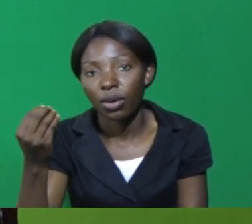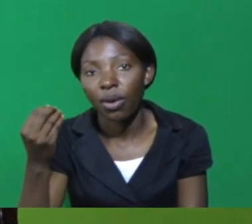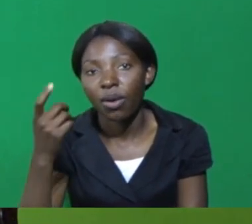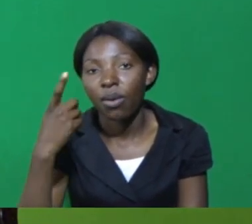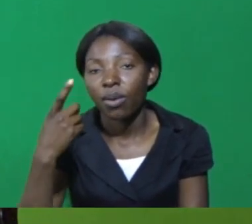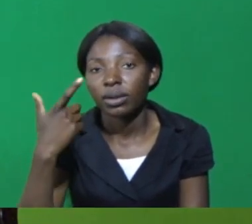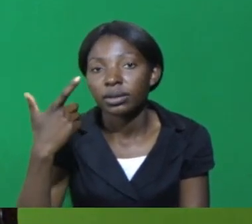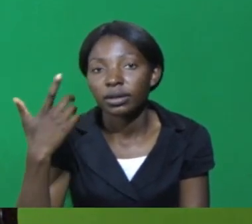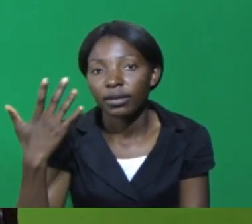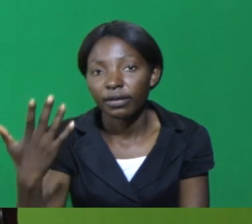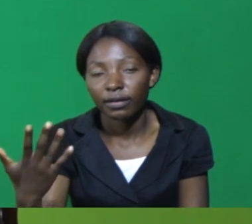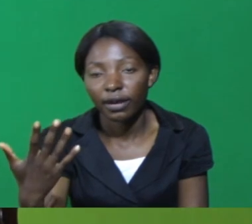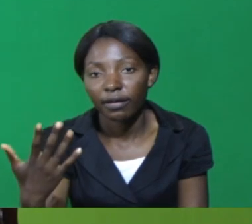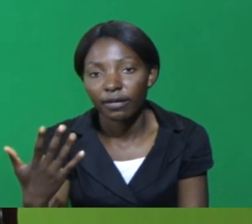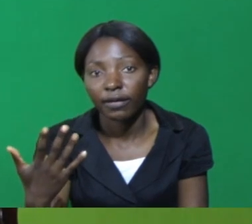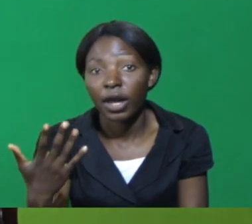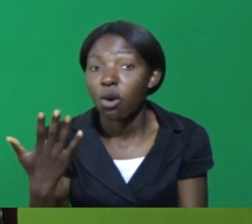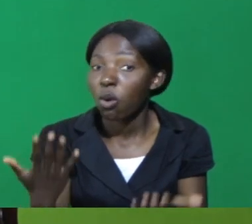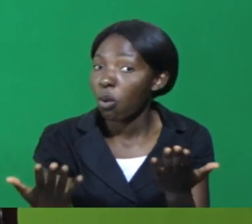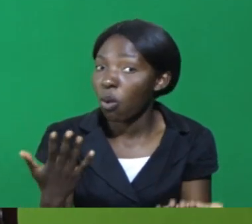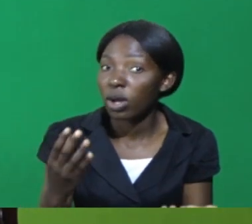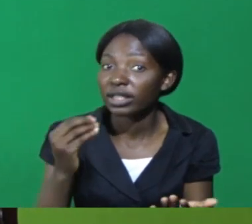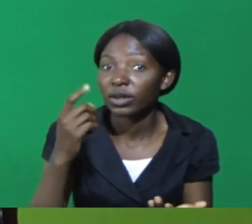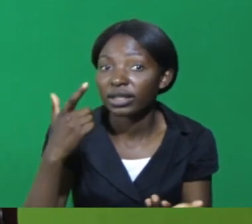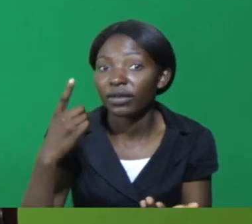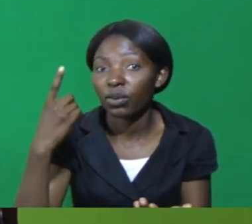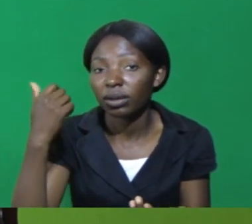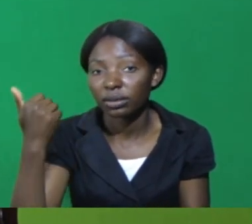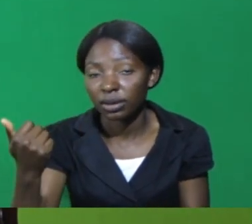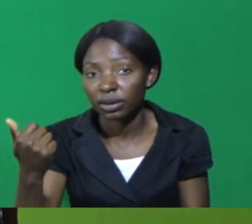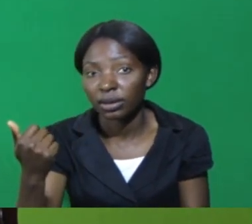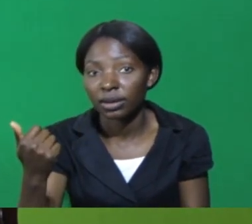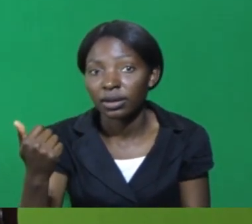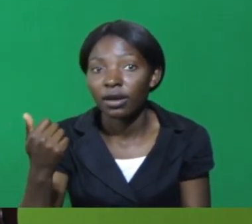460 175, kana kuti 0716